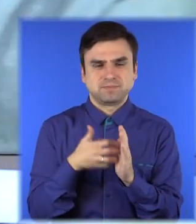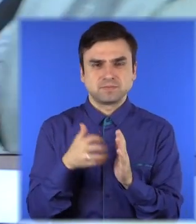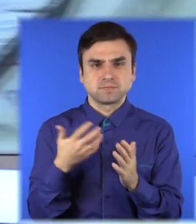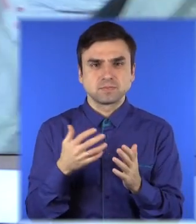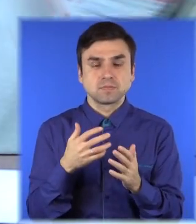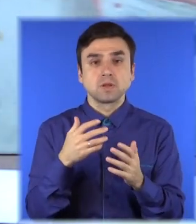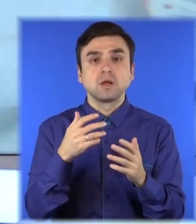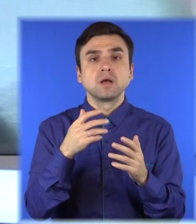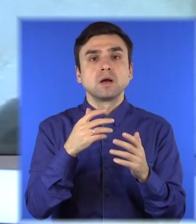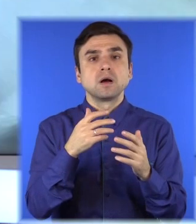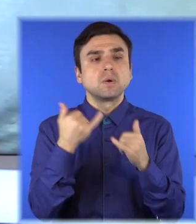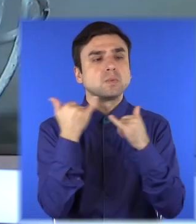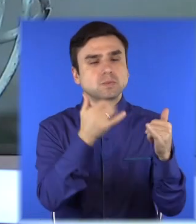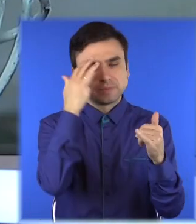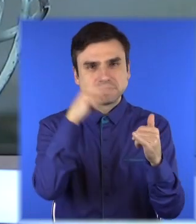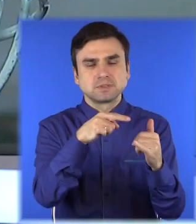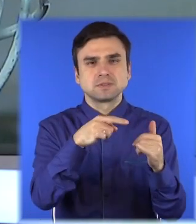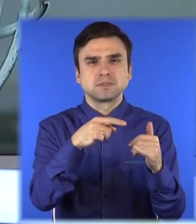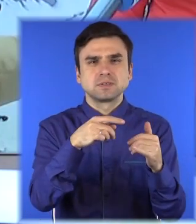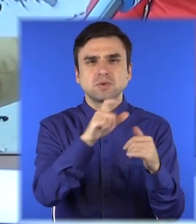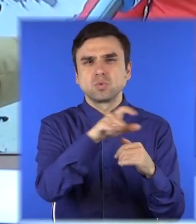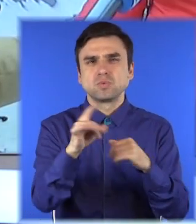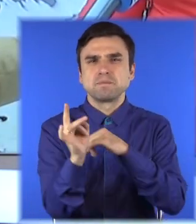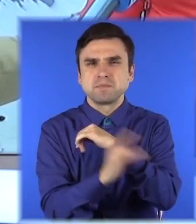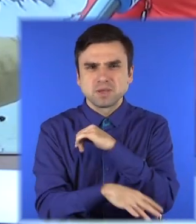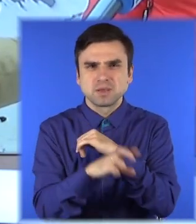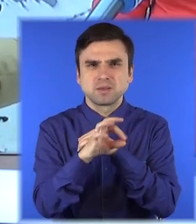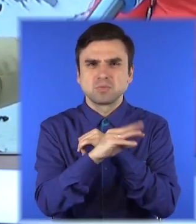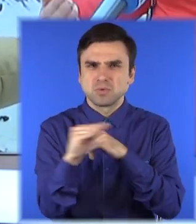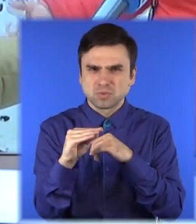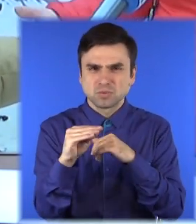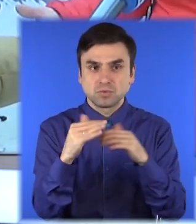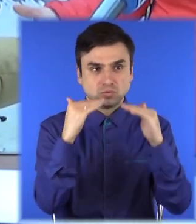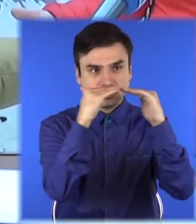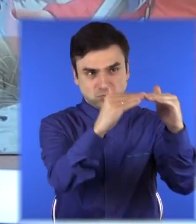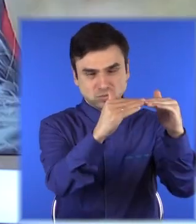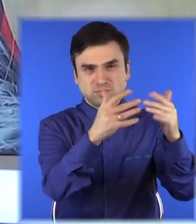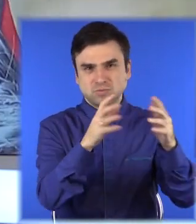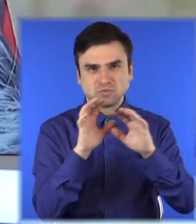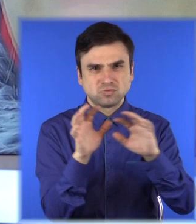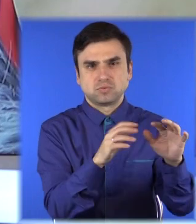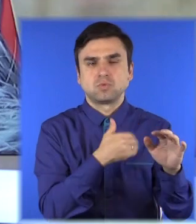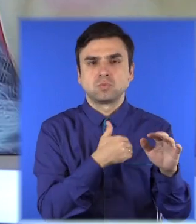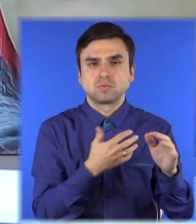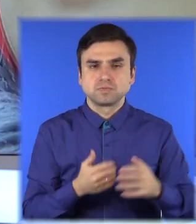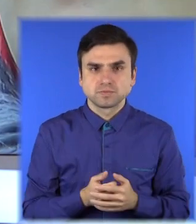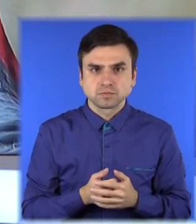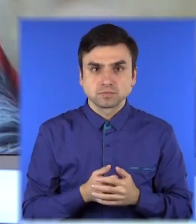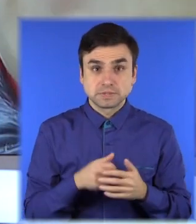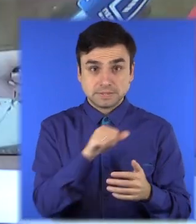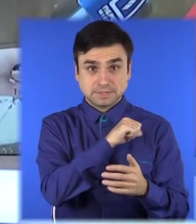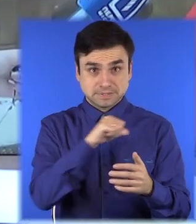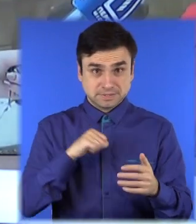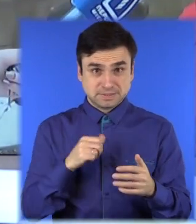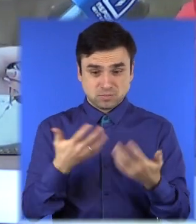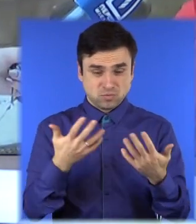його виділила Покровська райрада, а ось з ремонтом справи куди складніші. Самостійно відремонтувати вони можуть, але дефіцит